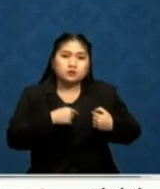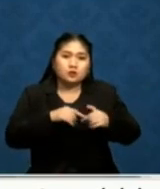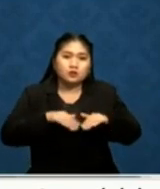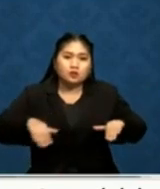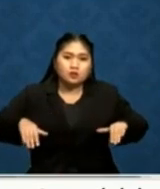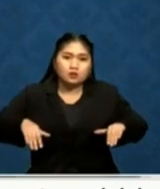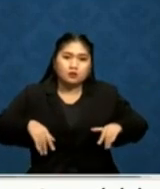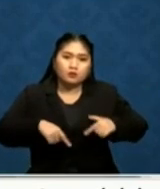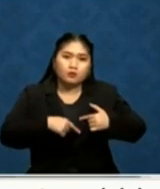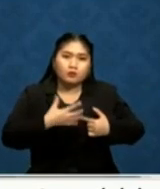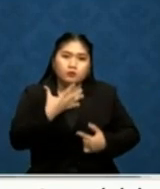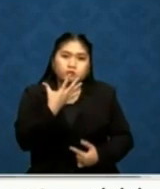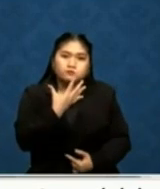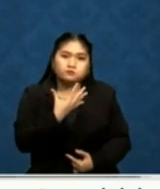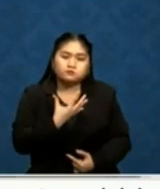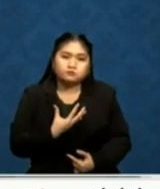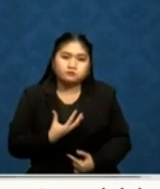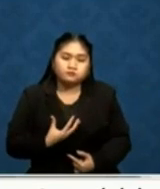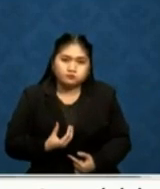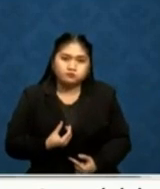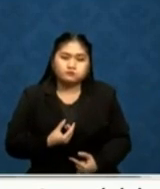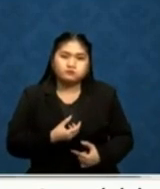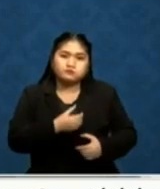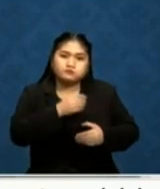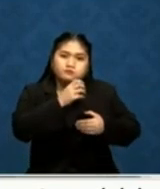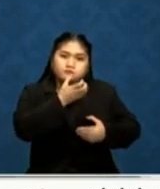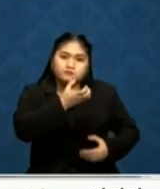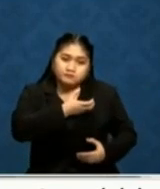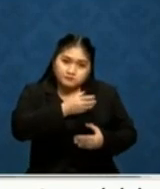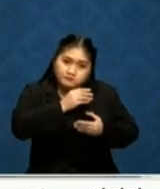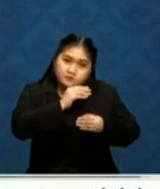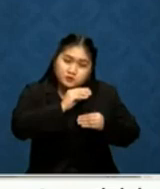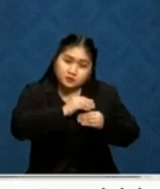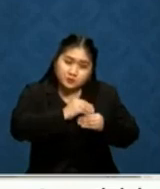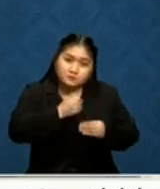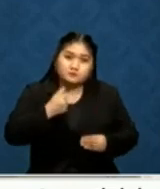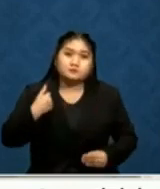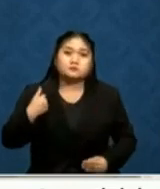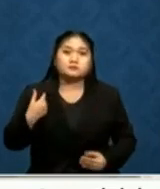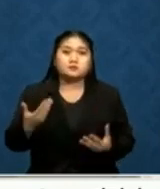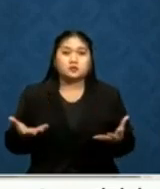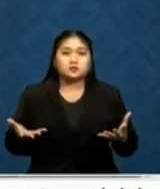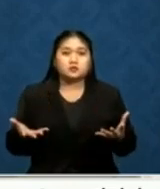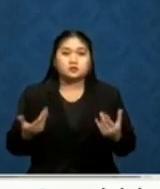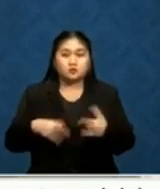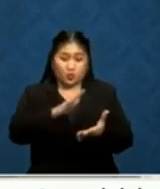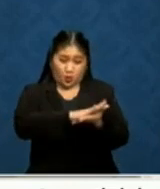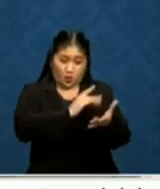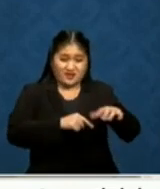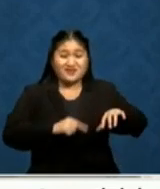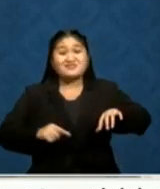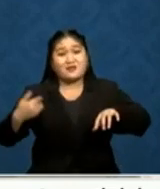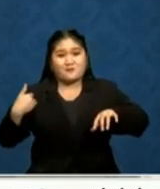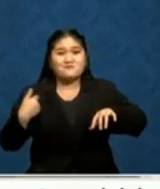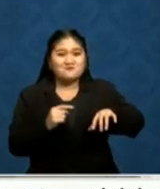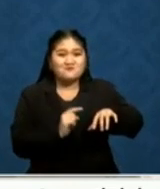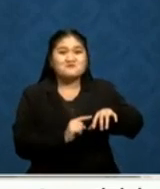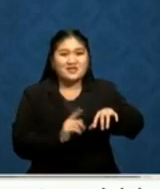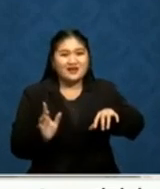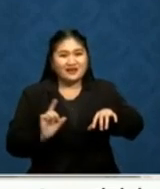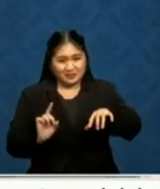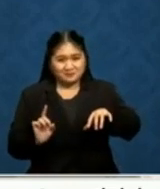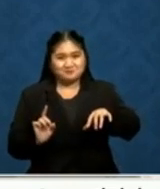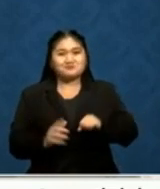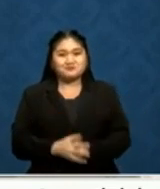ที่ต้องตกเป็นเหยื่อการคุกคามทางเพศนั้นการคุกคามทางเพศที่เกิดขึ้นบ่อยในโรงเรียนนี้นะคะท่านประธานนอกเห